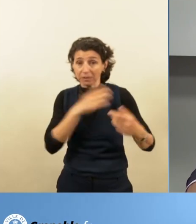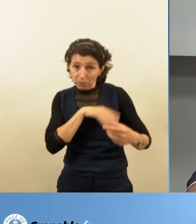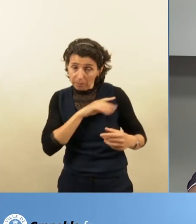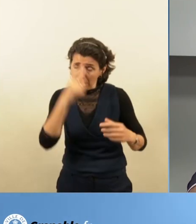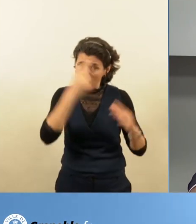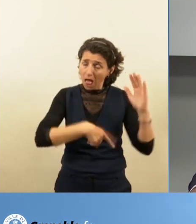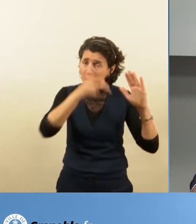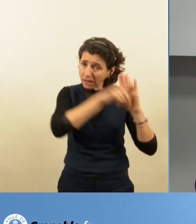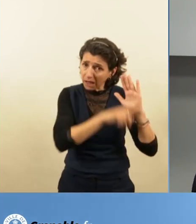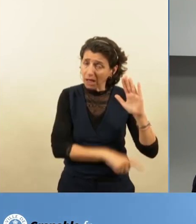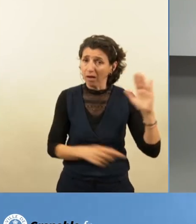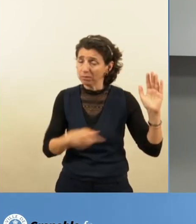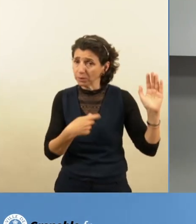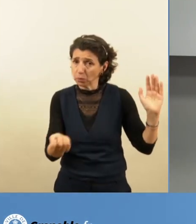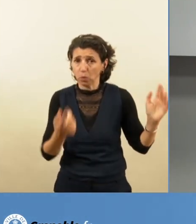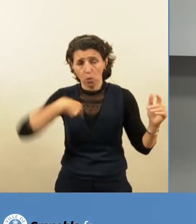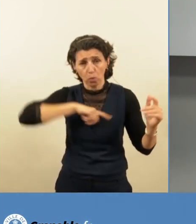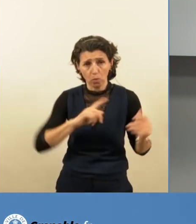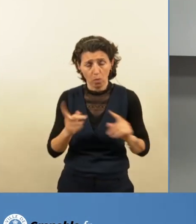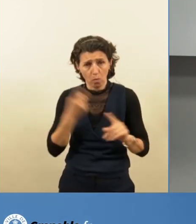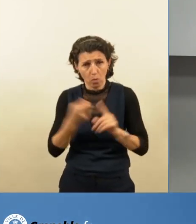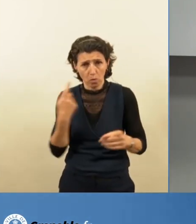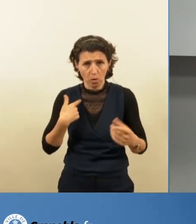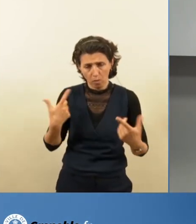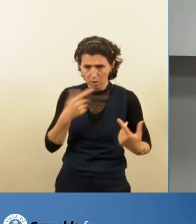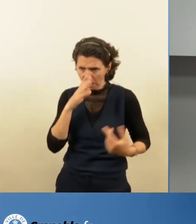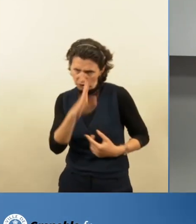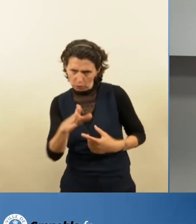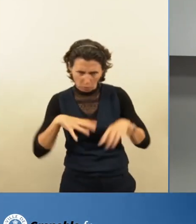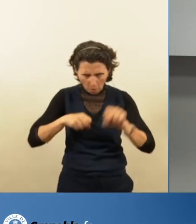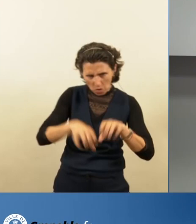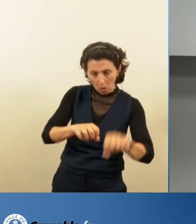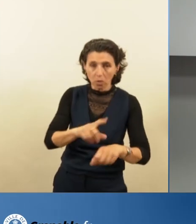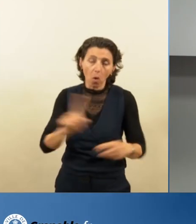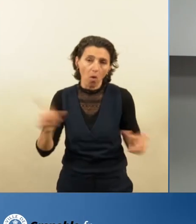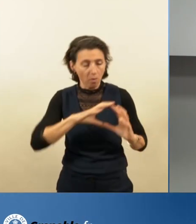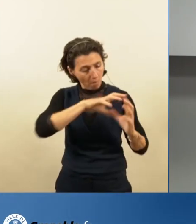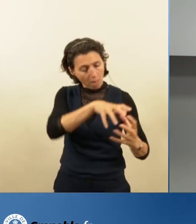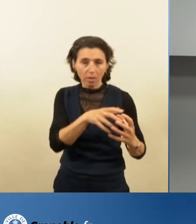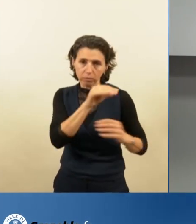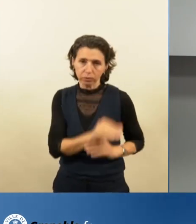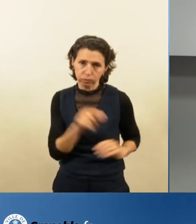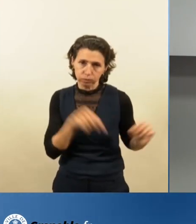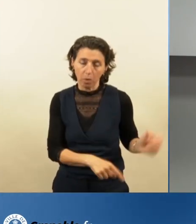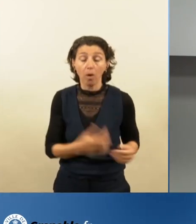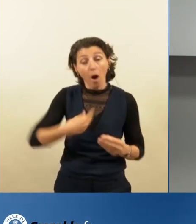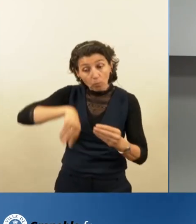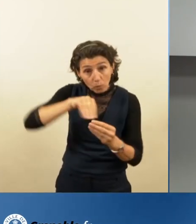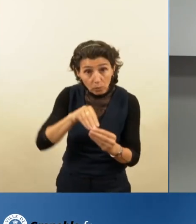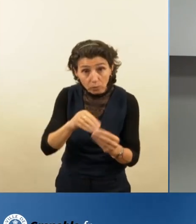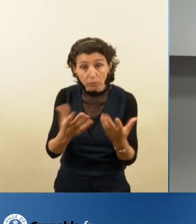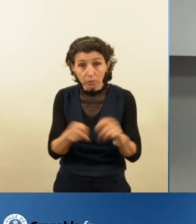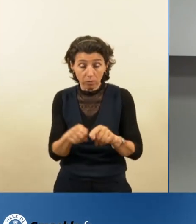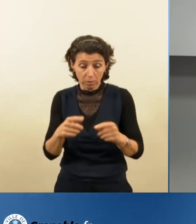de ne pas agir ici en prédateur par rapport au reste de la planète et puis surtout ancré cette